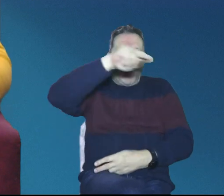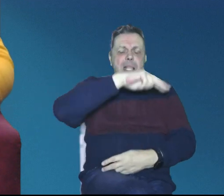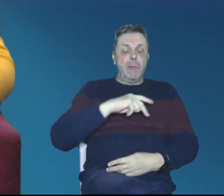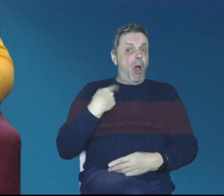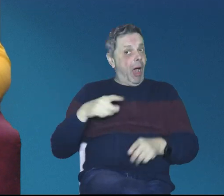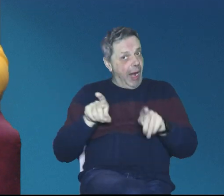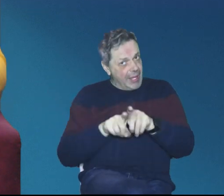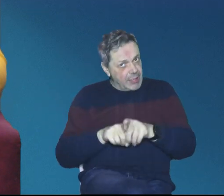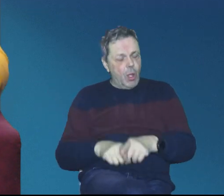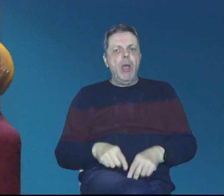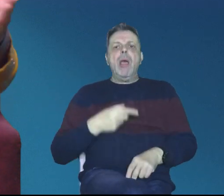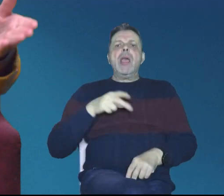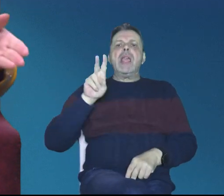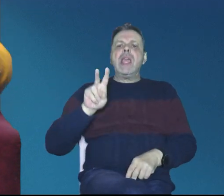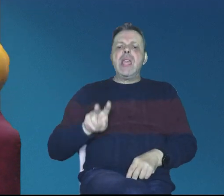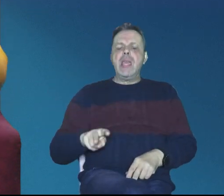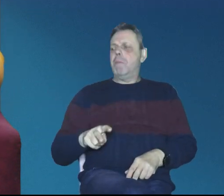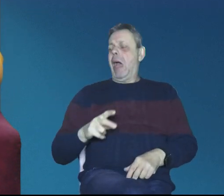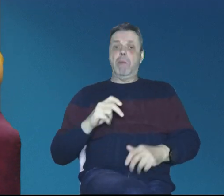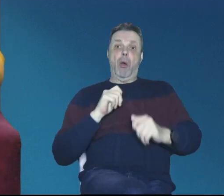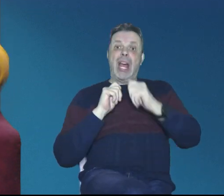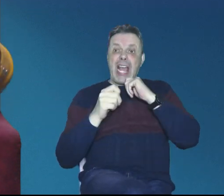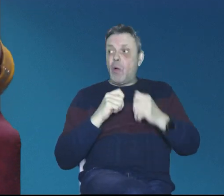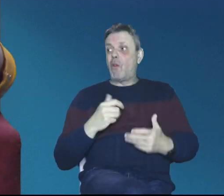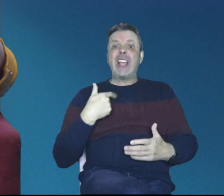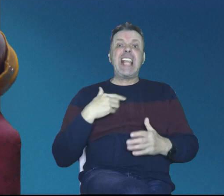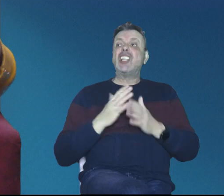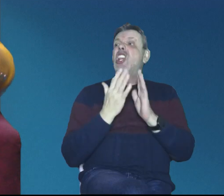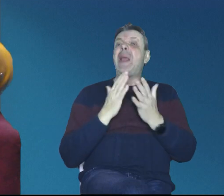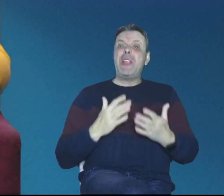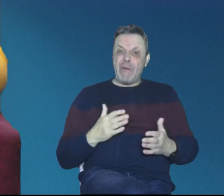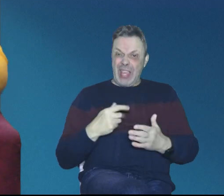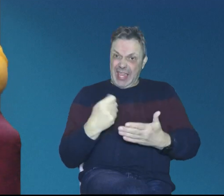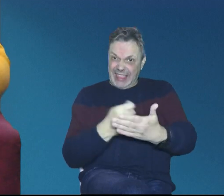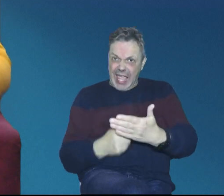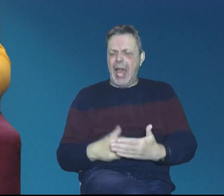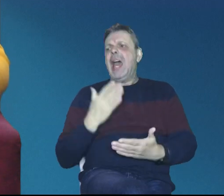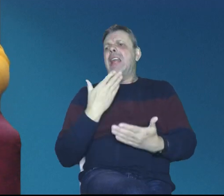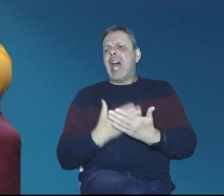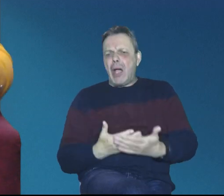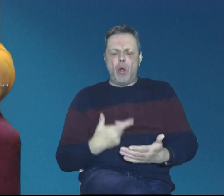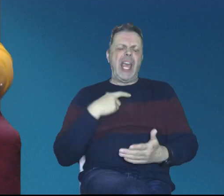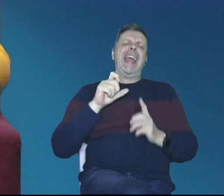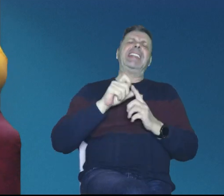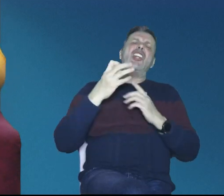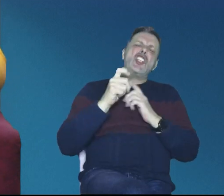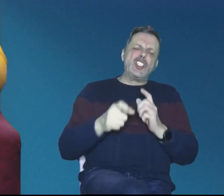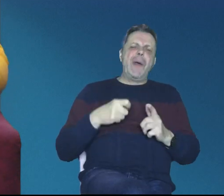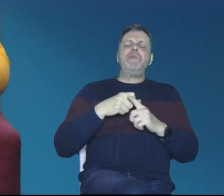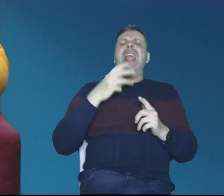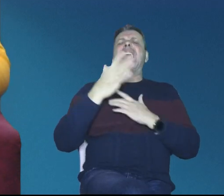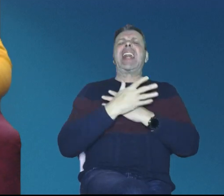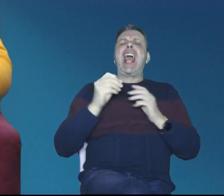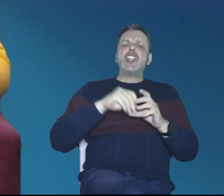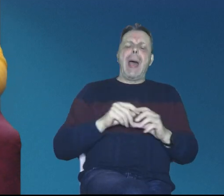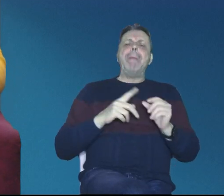koje prolazimo, ali isto tako, kao što sam rekla, i monologe i dijaloge iz naših književnih dijela, tako da izvodimo i Držića,